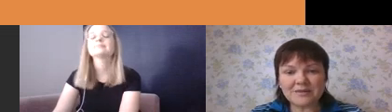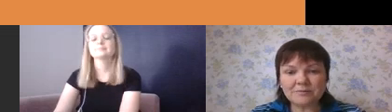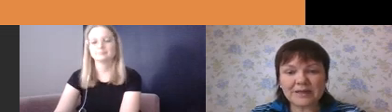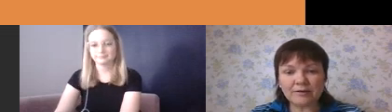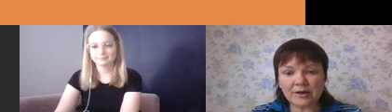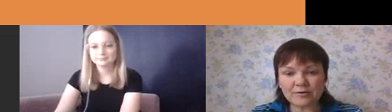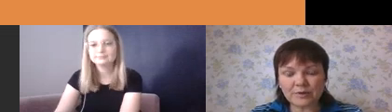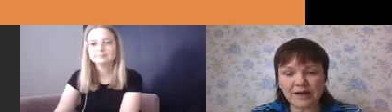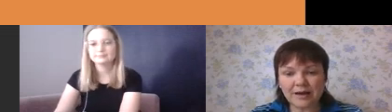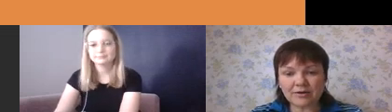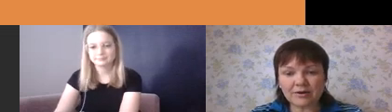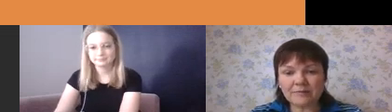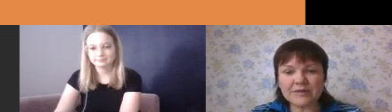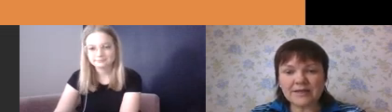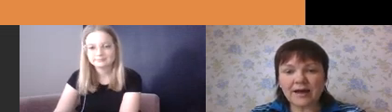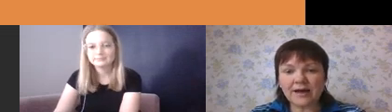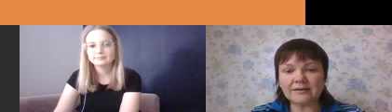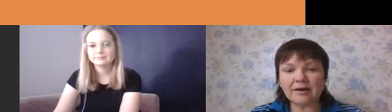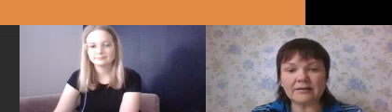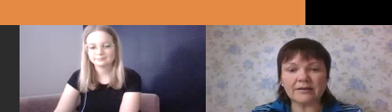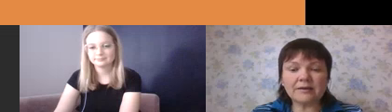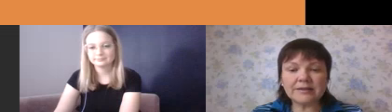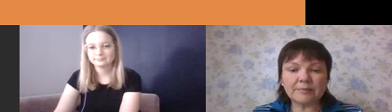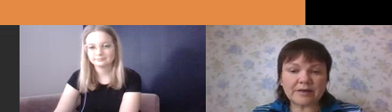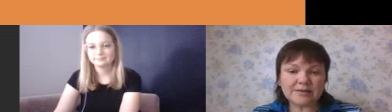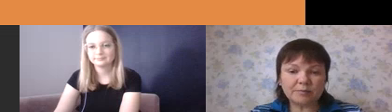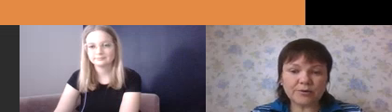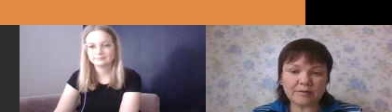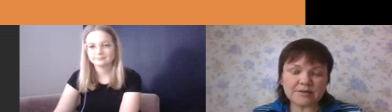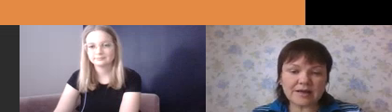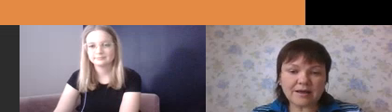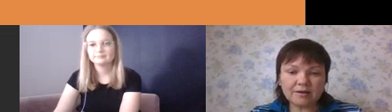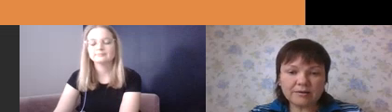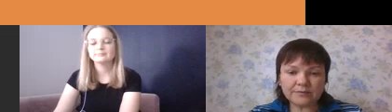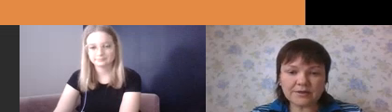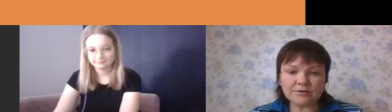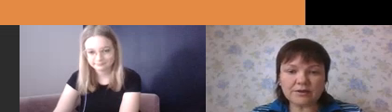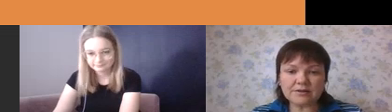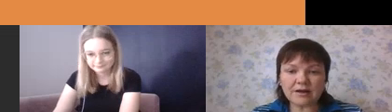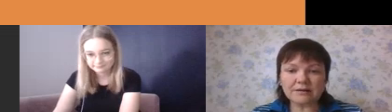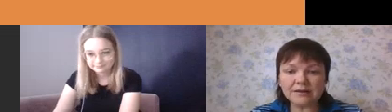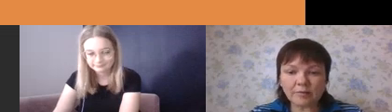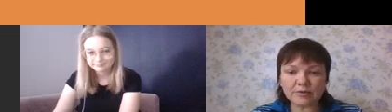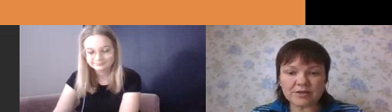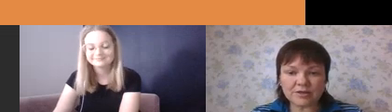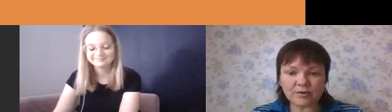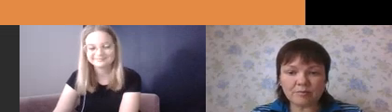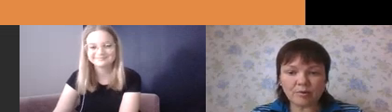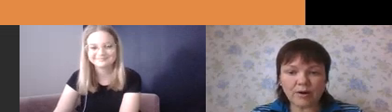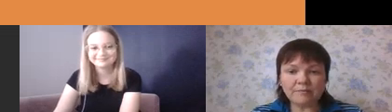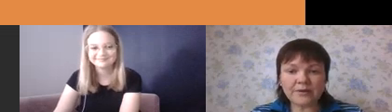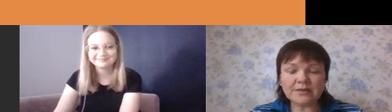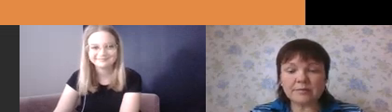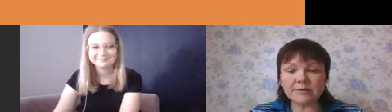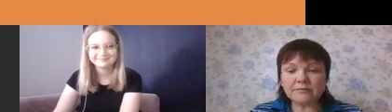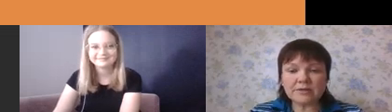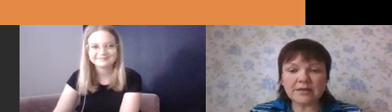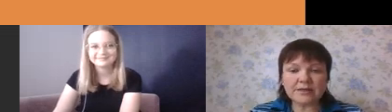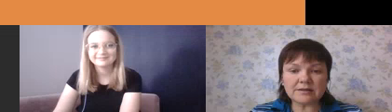tahan? Et mis minu jaoks põnev on, see ei tähenda, et kõik peaksid pürgima selle kõrgema positsiooni